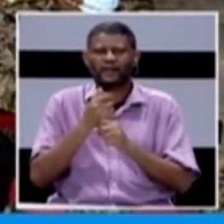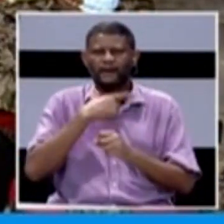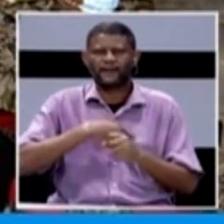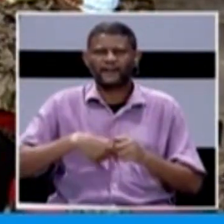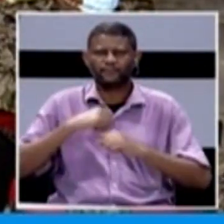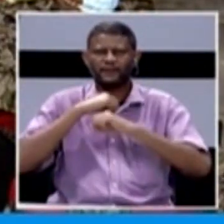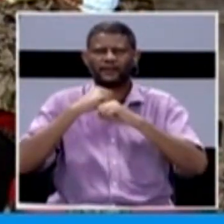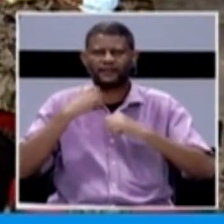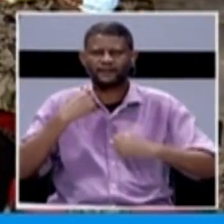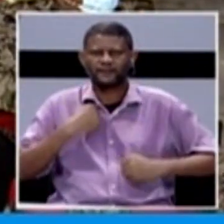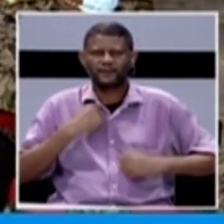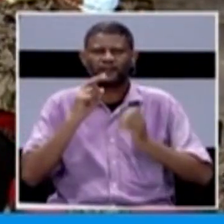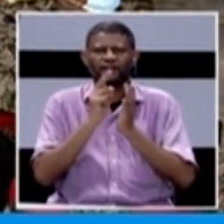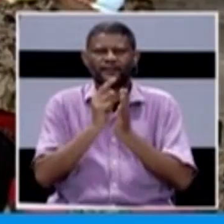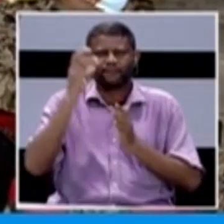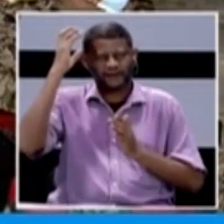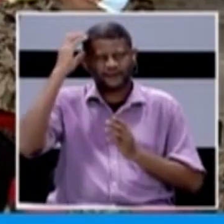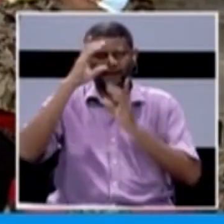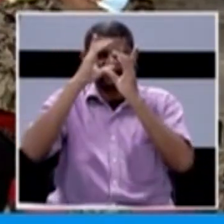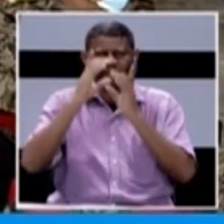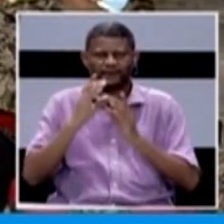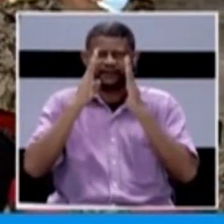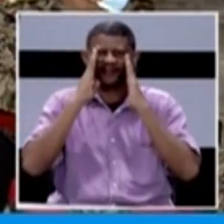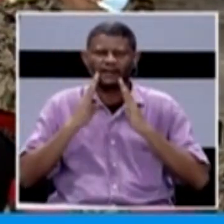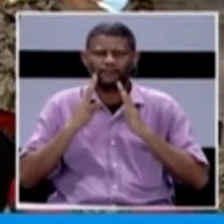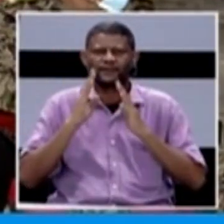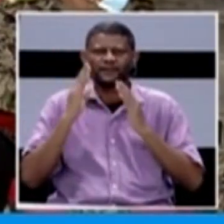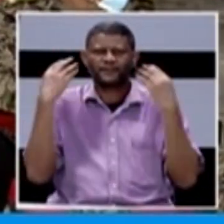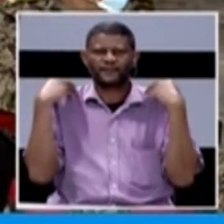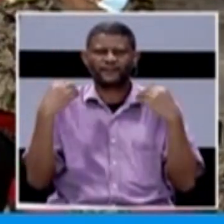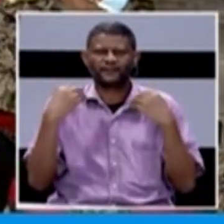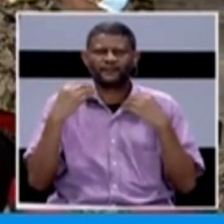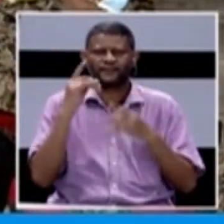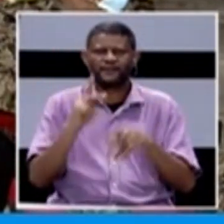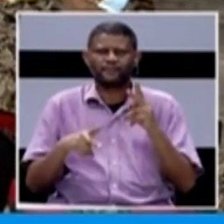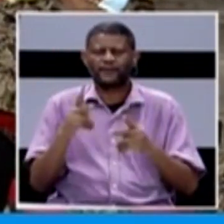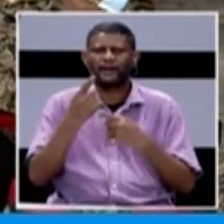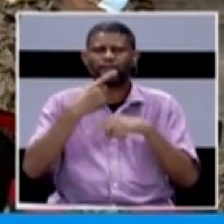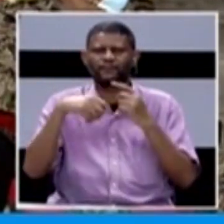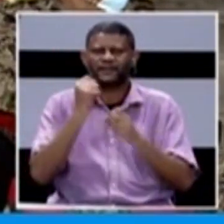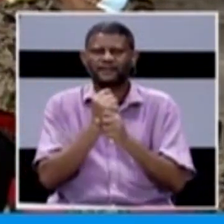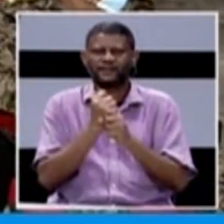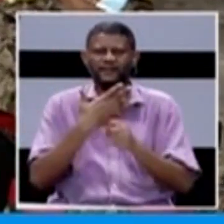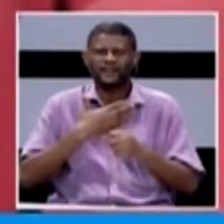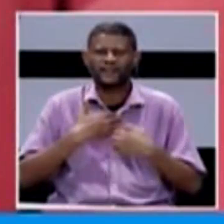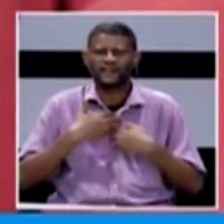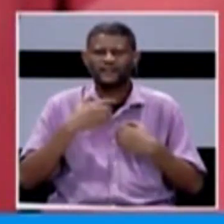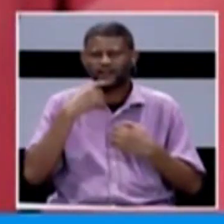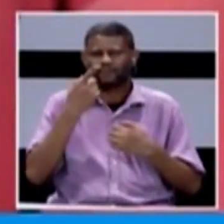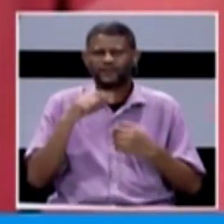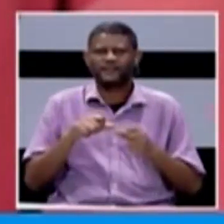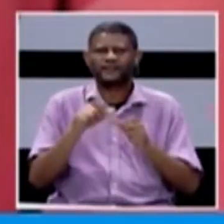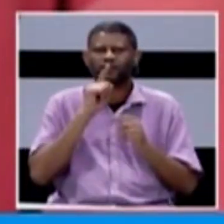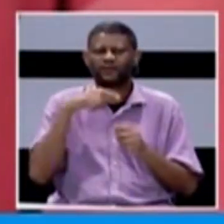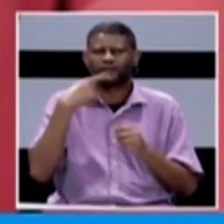ምክልኻል ድማ ሕገ መንግስቲ ኣብ ምኽባርን ሰላምን ድሕንነትን ህዝቢ ኣብ ምርግጋፅን ንሰርሕ ኣለና፣ እዚ ድማ ቀጻሊ እዩ ኢሎም።